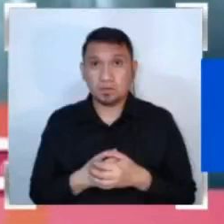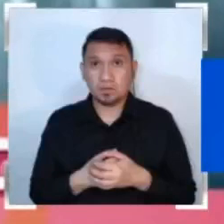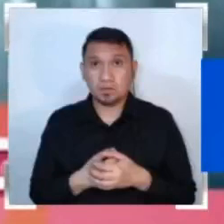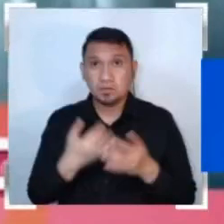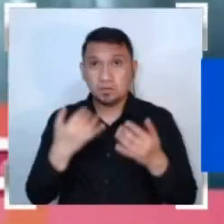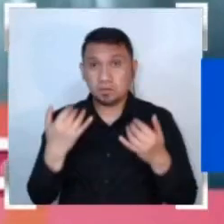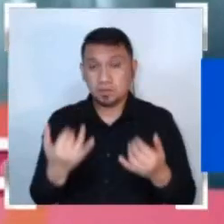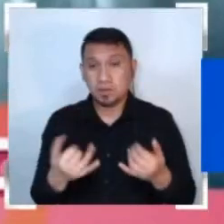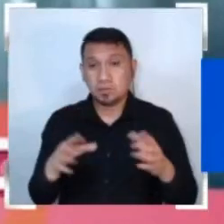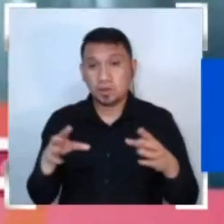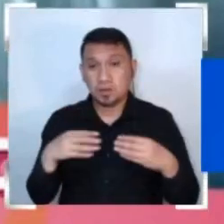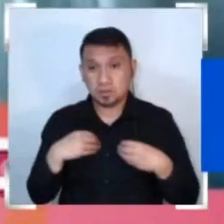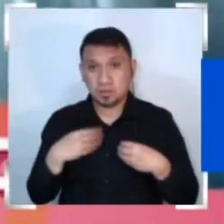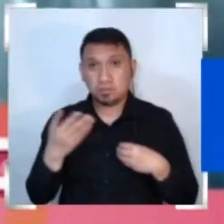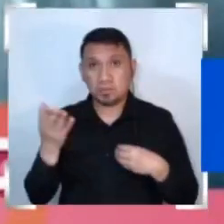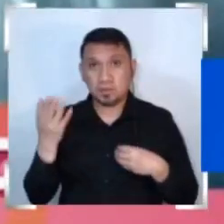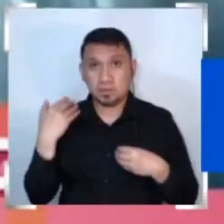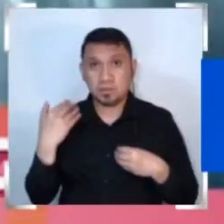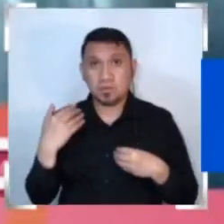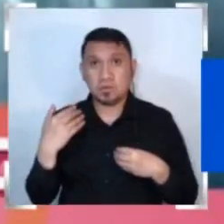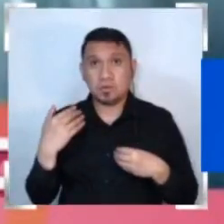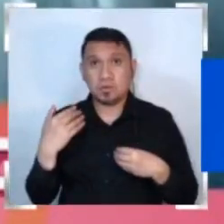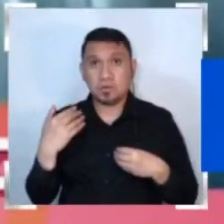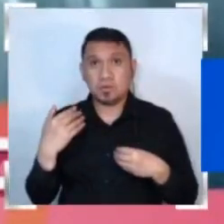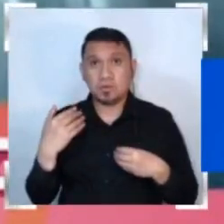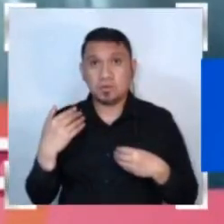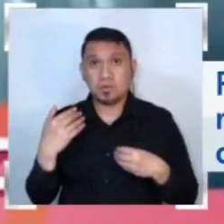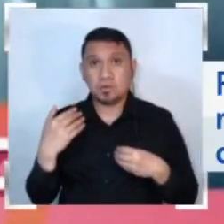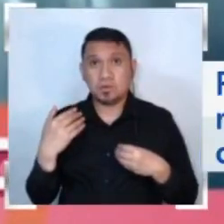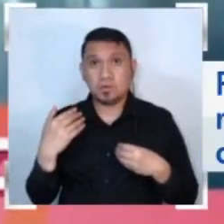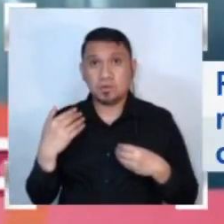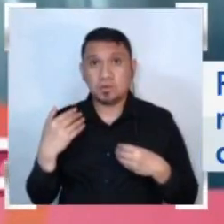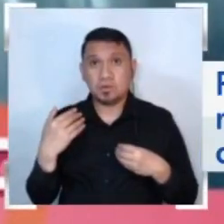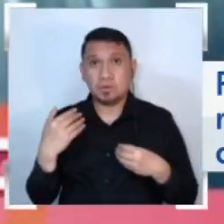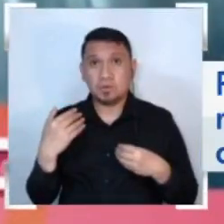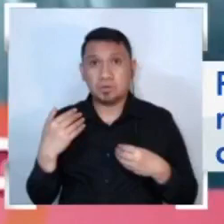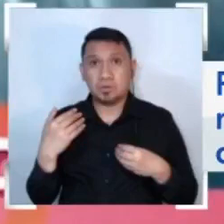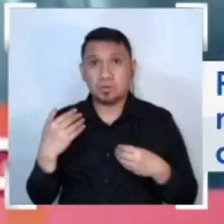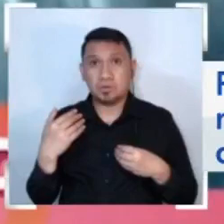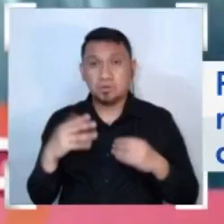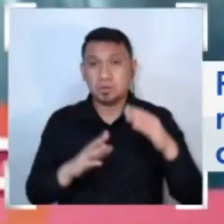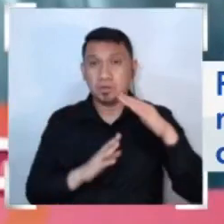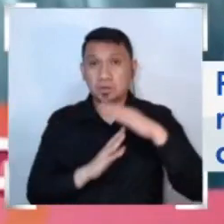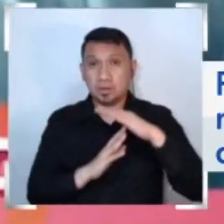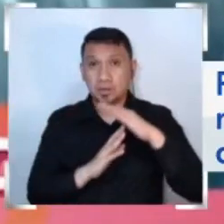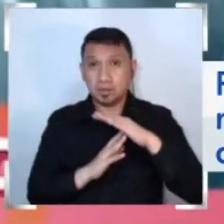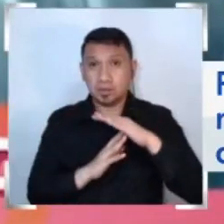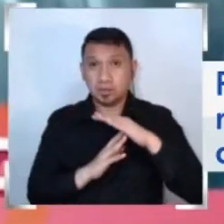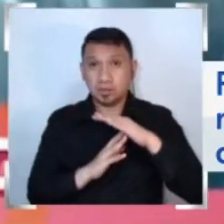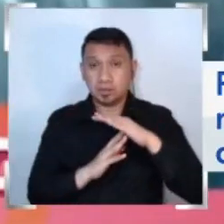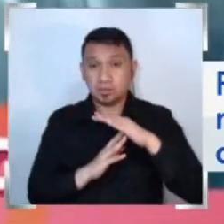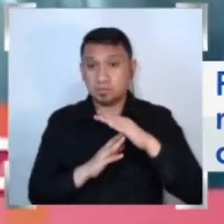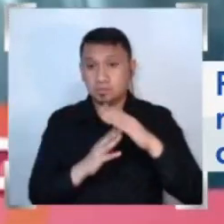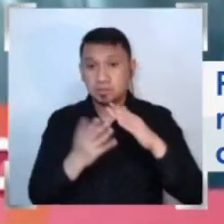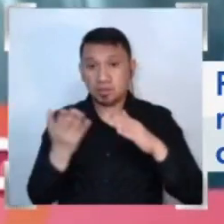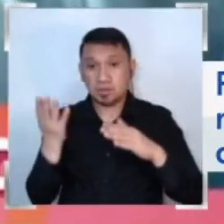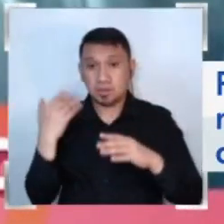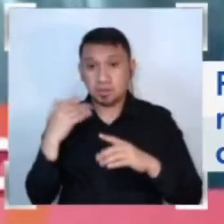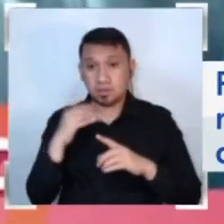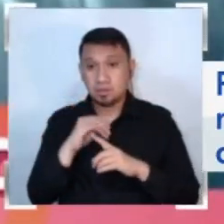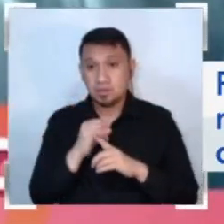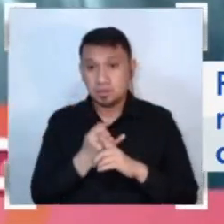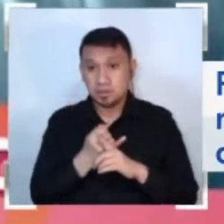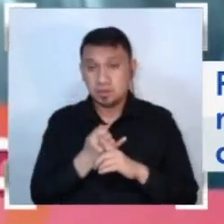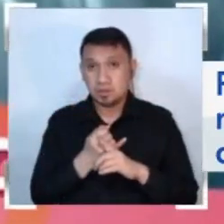was implemented and which had a deadline on last June